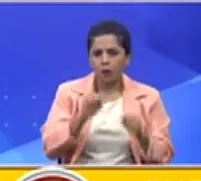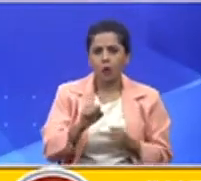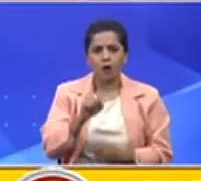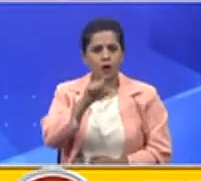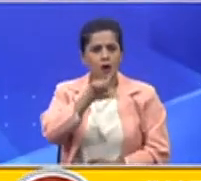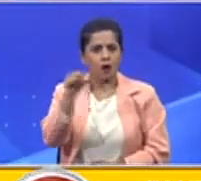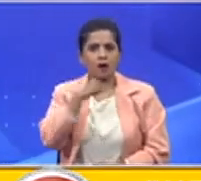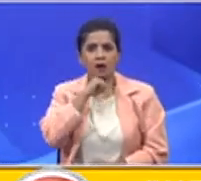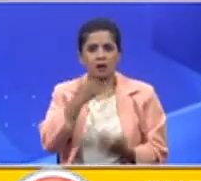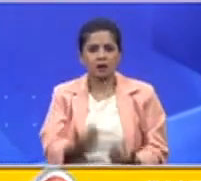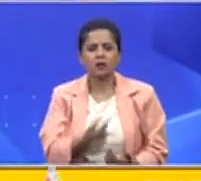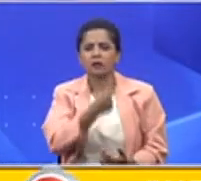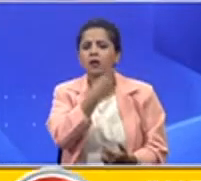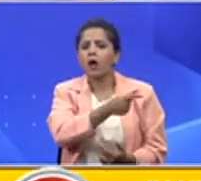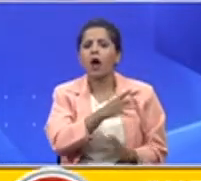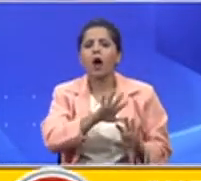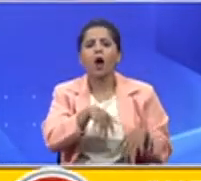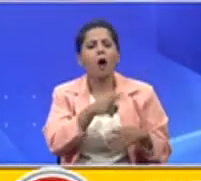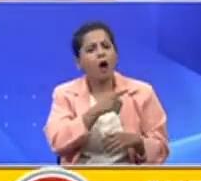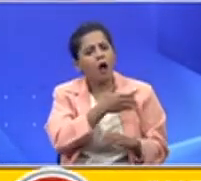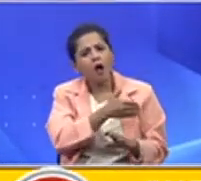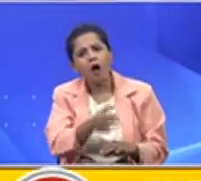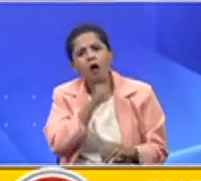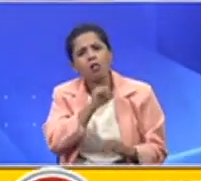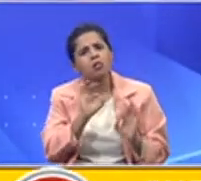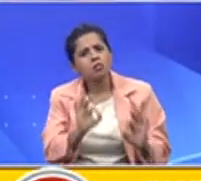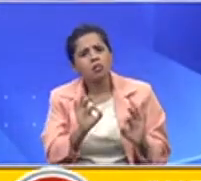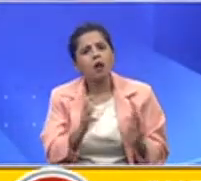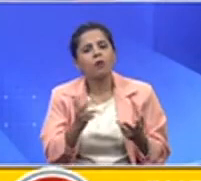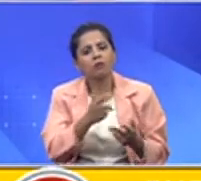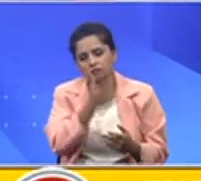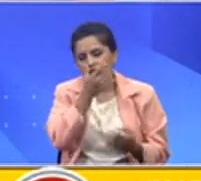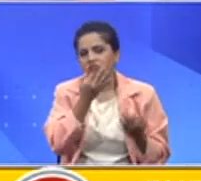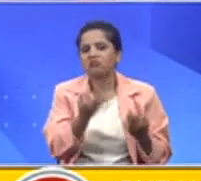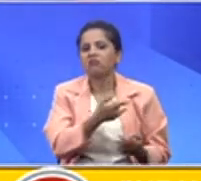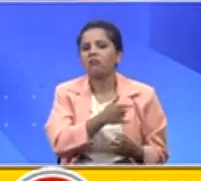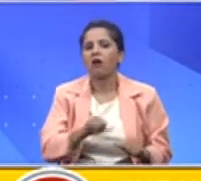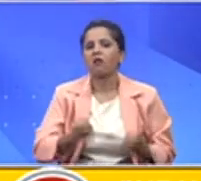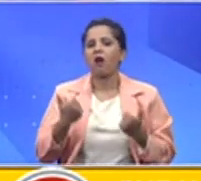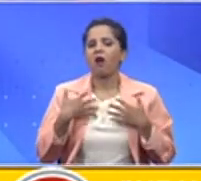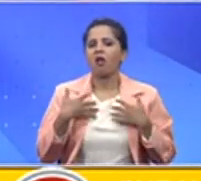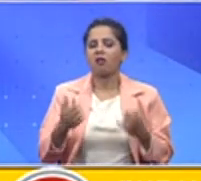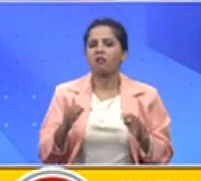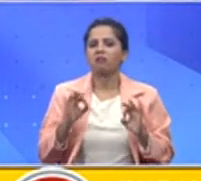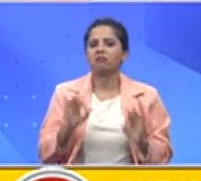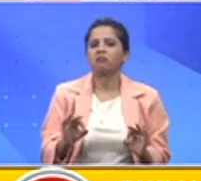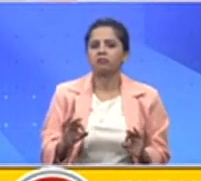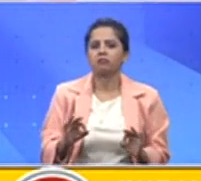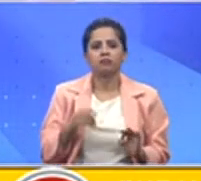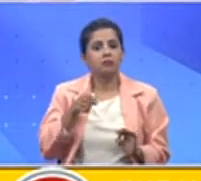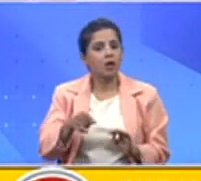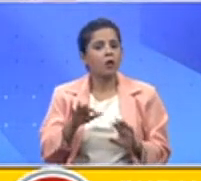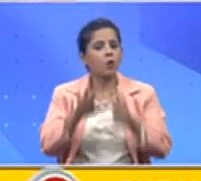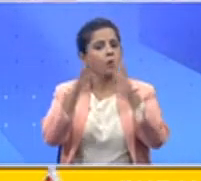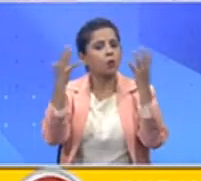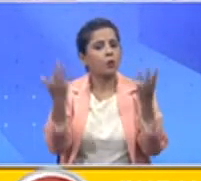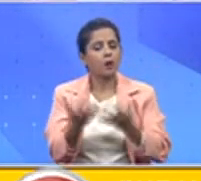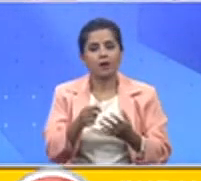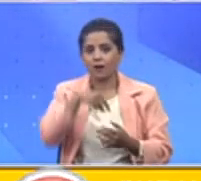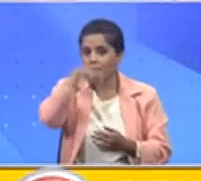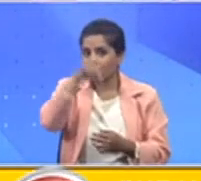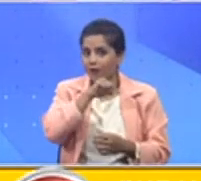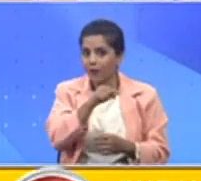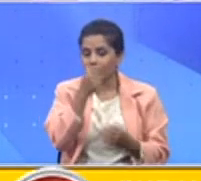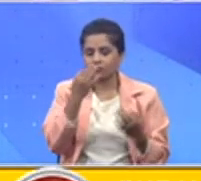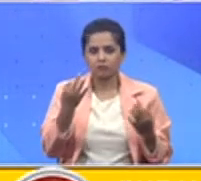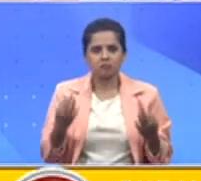साल की इस आयू का स्रे योग को ही देती है वो दुनिया में भारत के योग